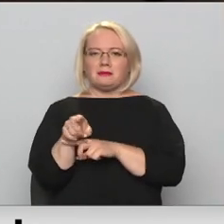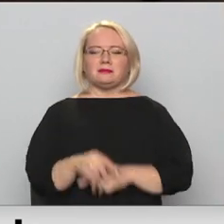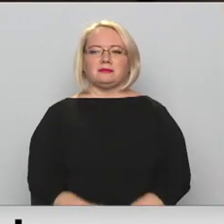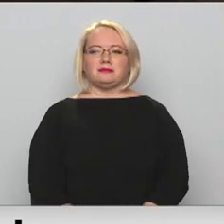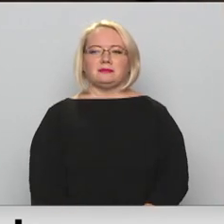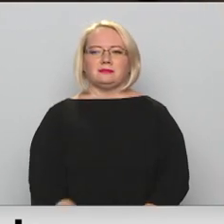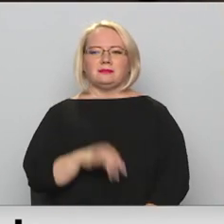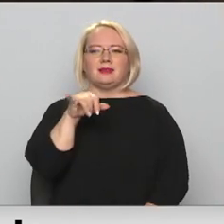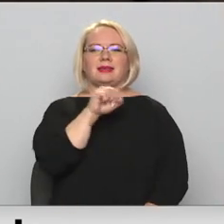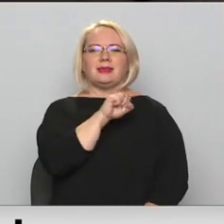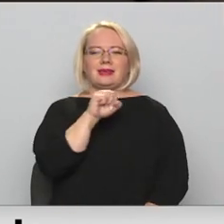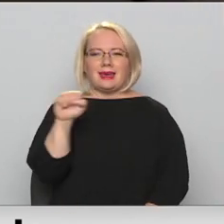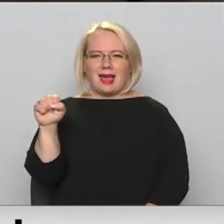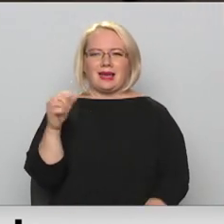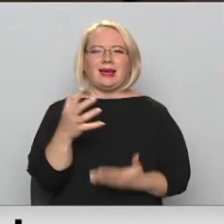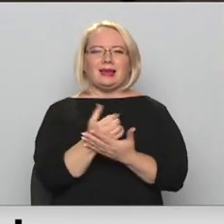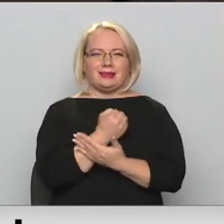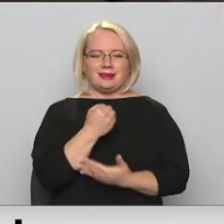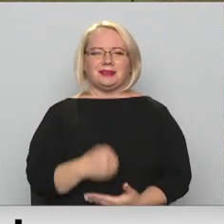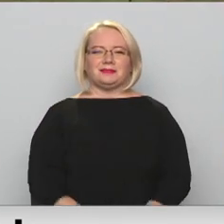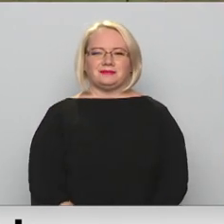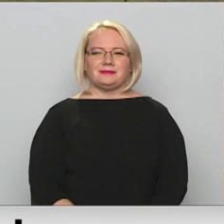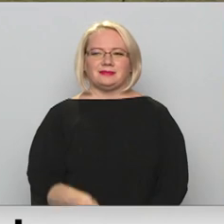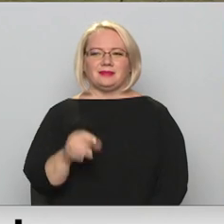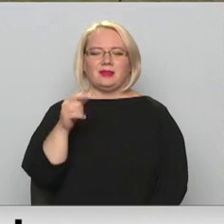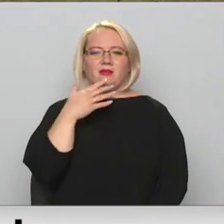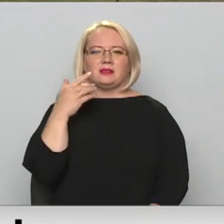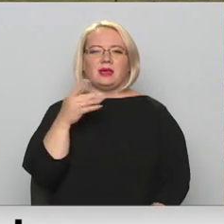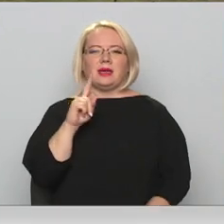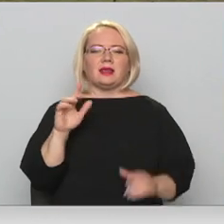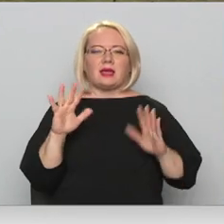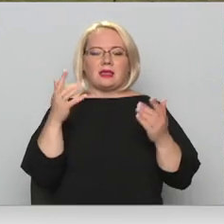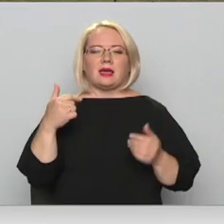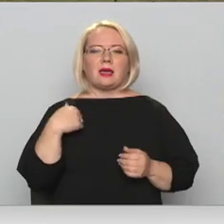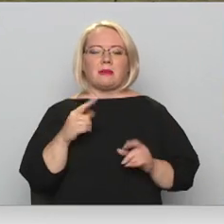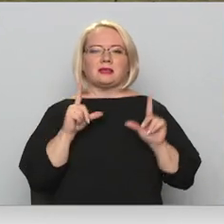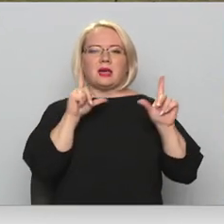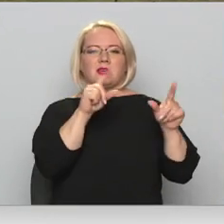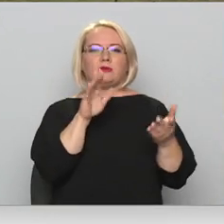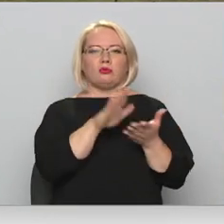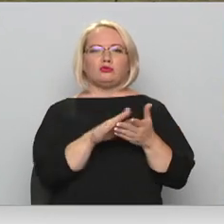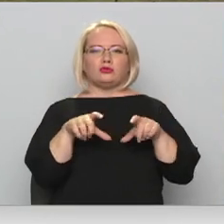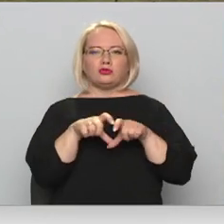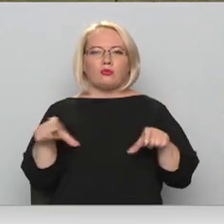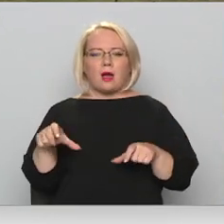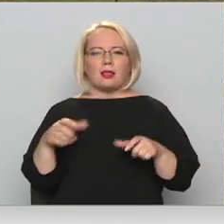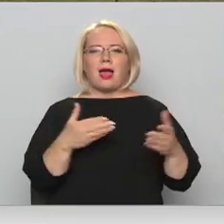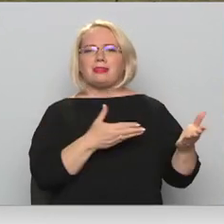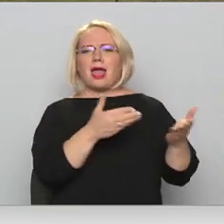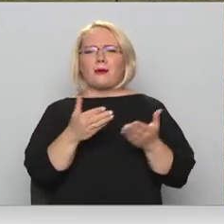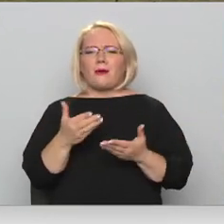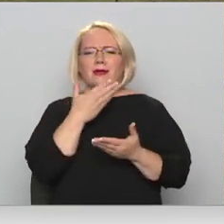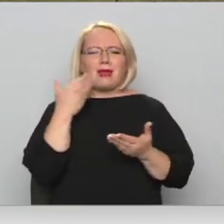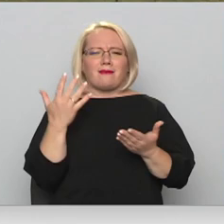Jā! Jā, super. Vēl nav atgadījies tā, kas aizbrauc uz skolu, ka nekur neko neesmu